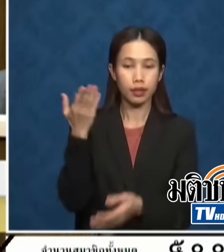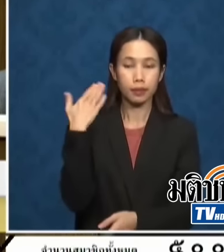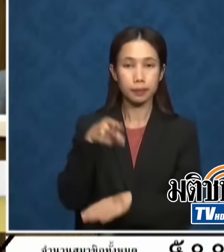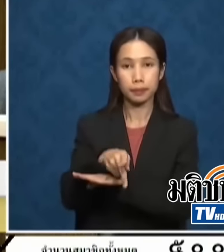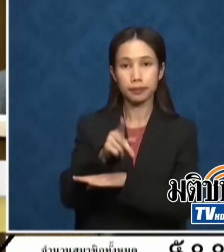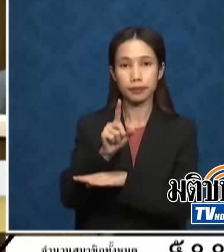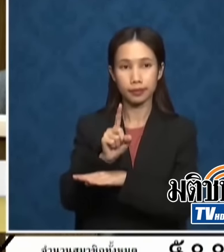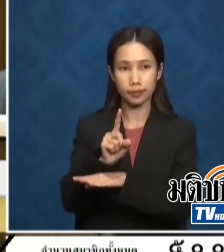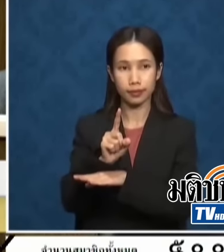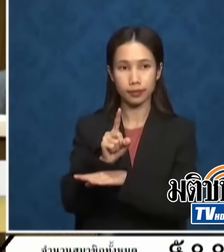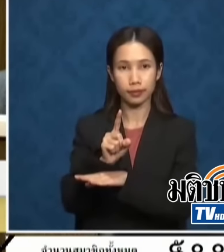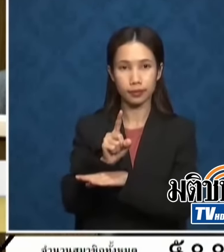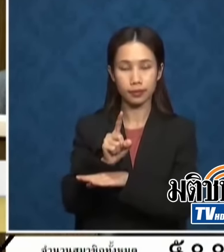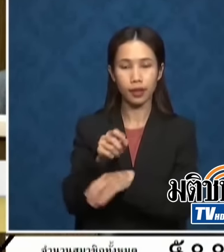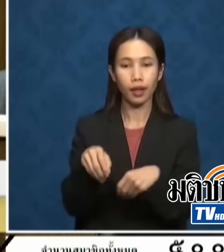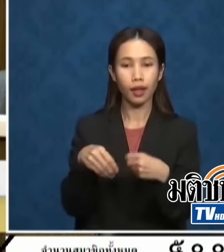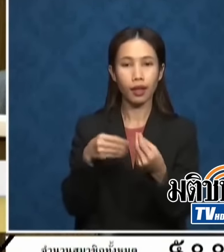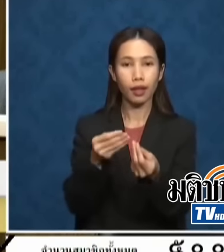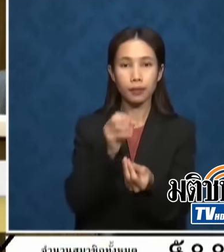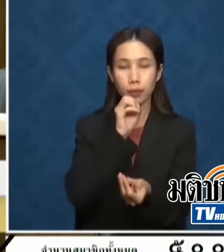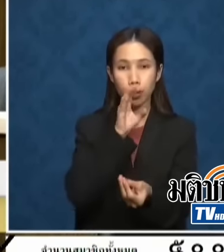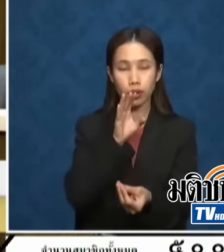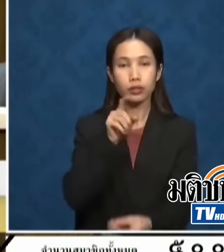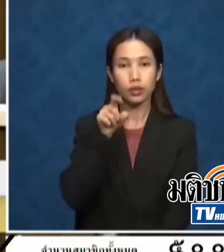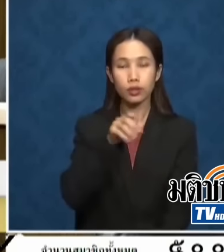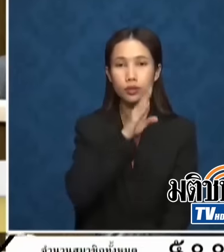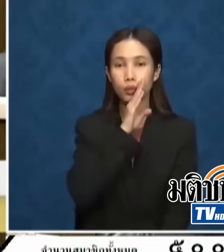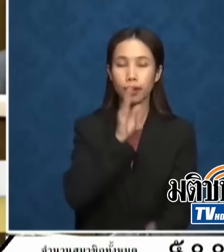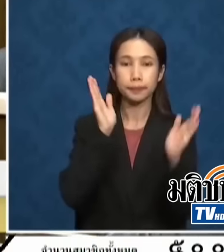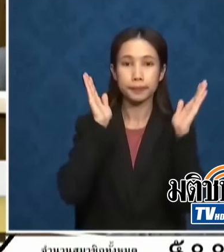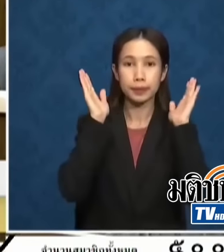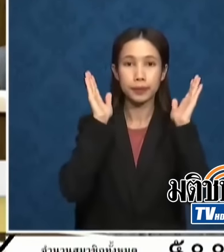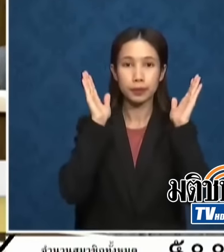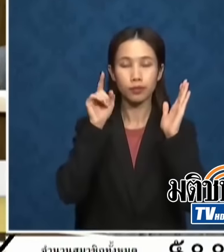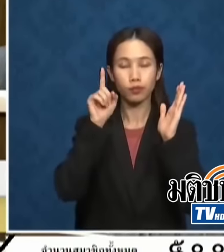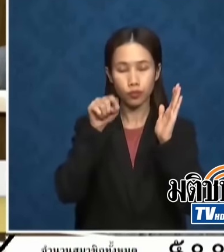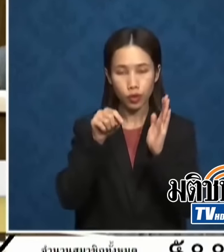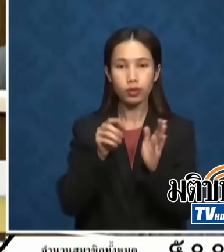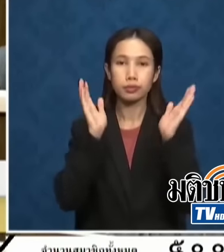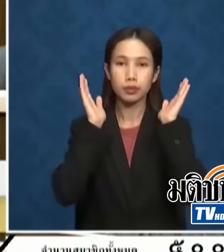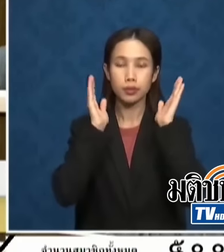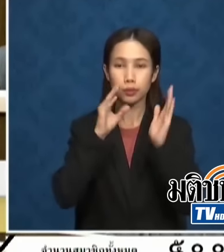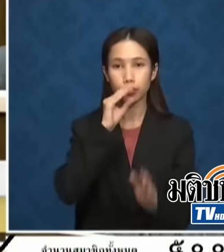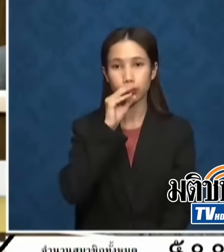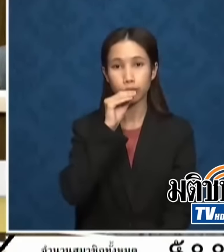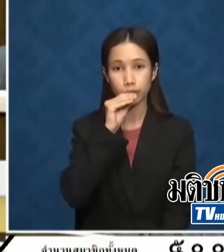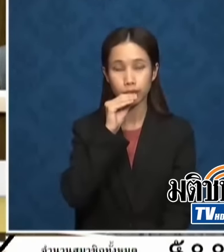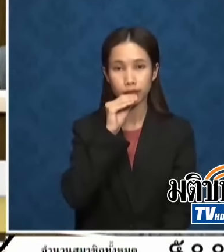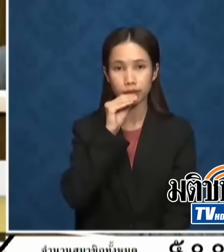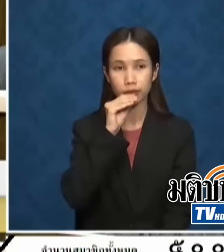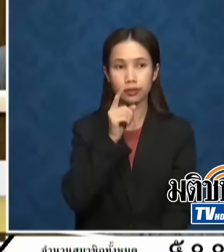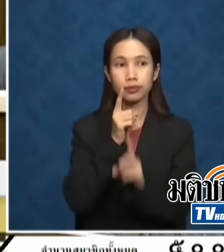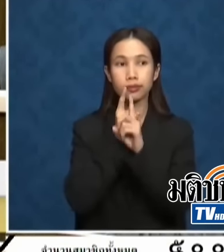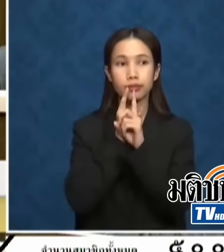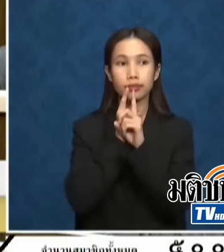านได้ให้แนวทางไว้นะครับว่าในการอภิปรายนี้ก็ควรจะอภิปรายถึงร่